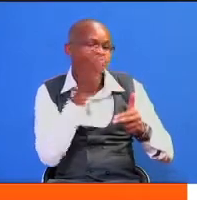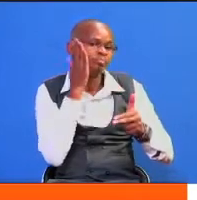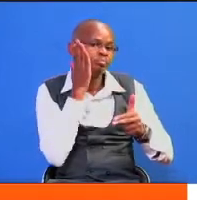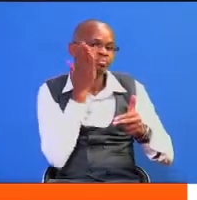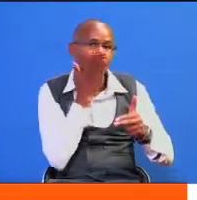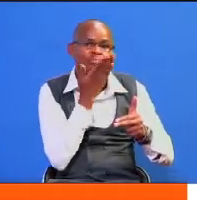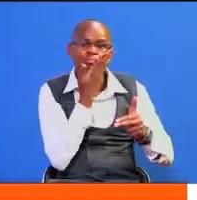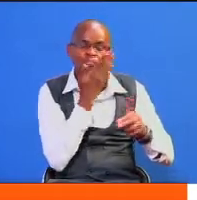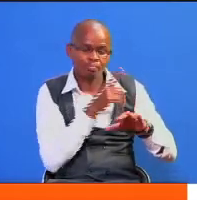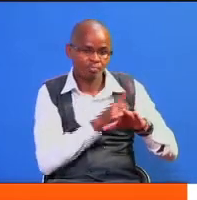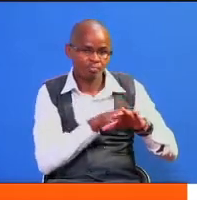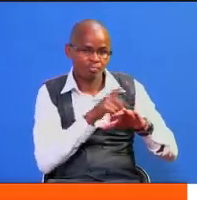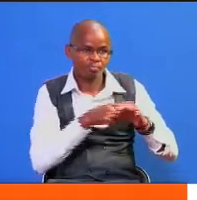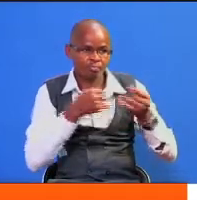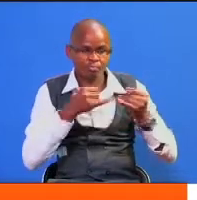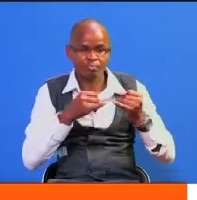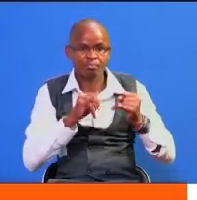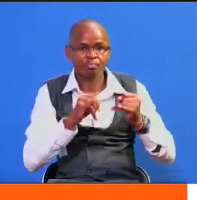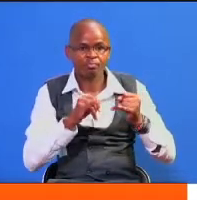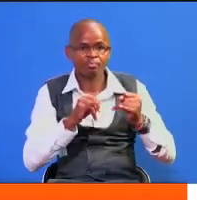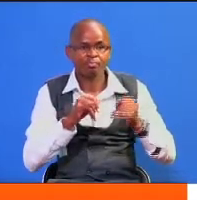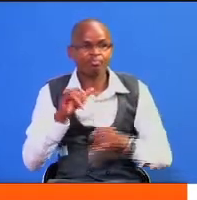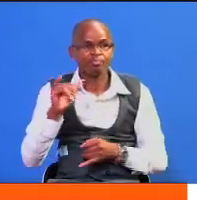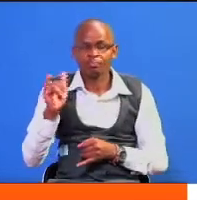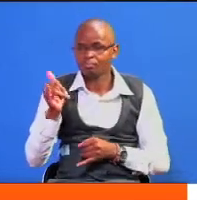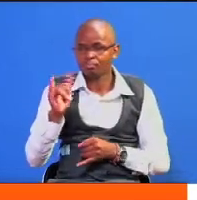hasa wakati anacheza. Yellow,